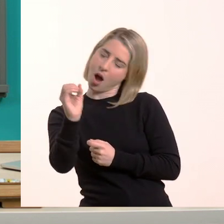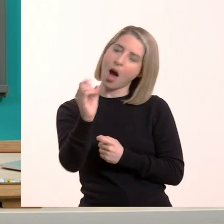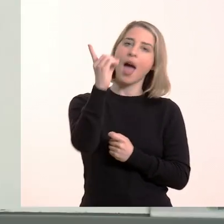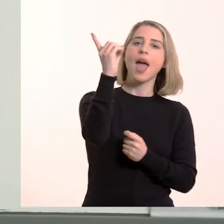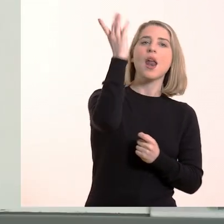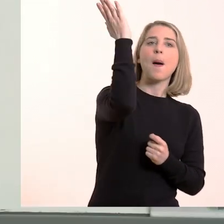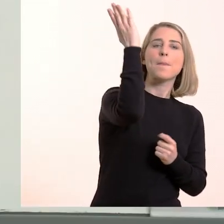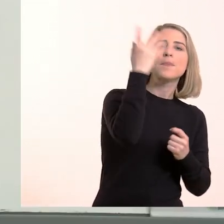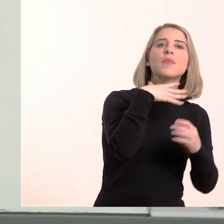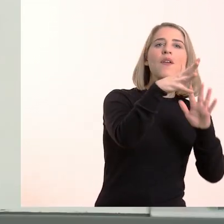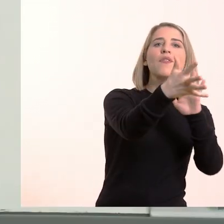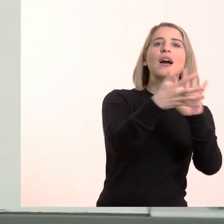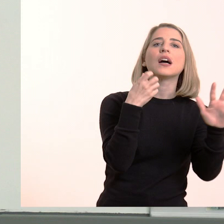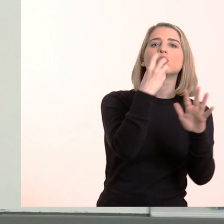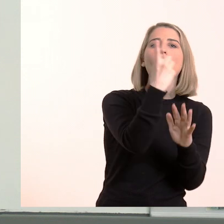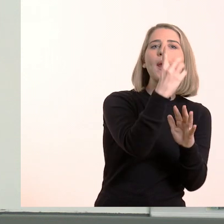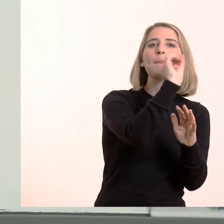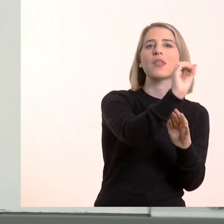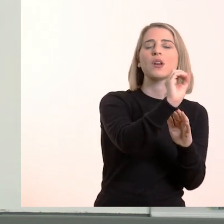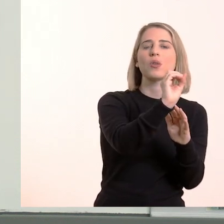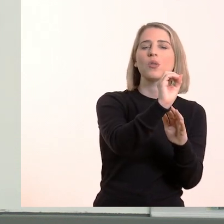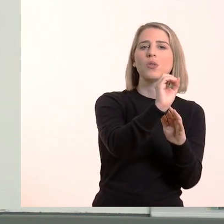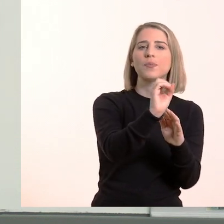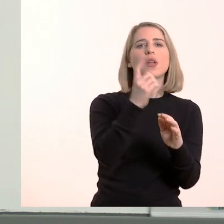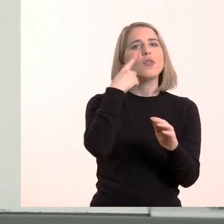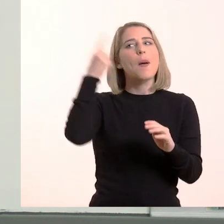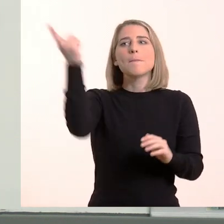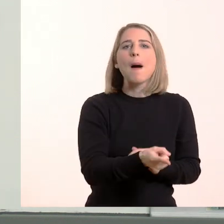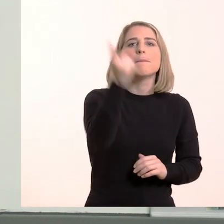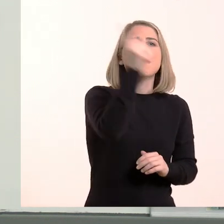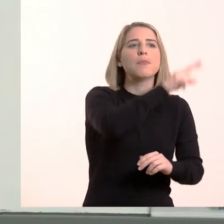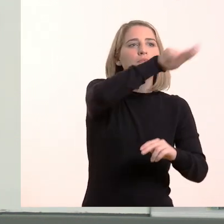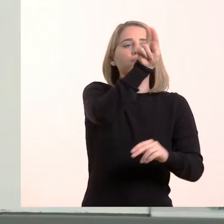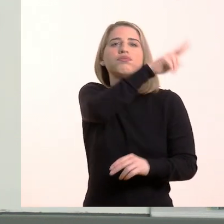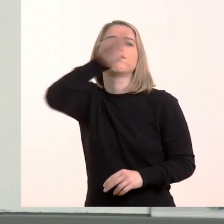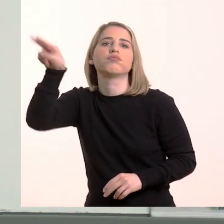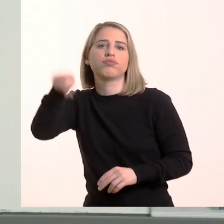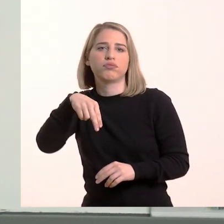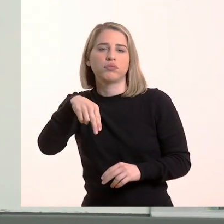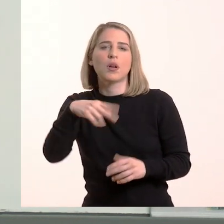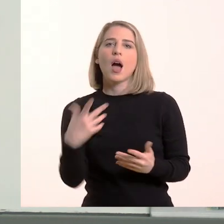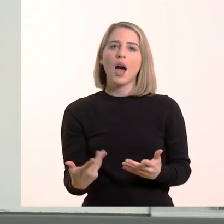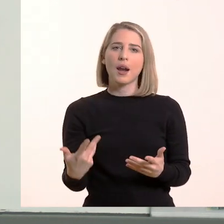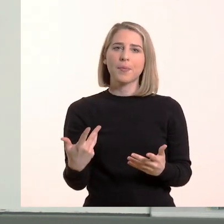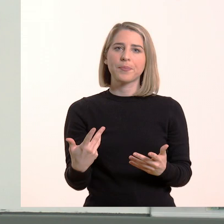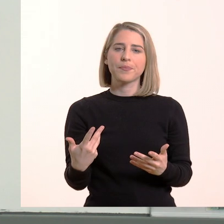αφαιρέσω και από εδώ. Το σβήνω για να το βλέπετε. Άρα, 8 δια 1, 8.